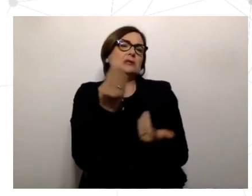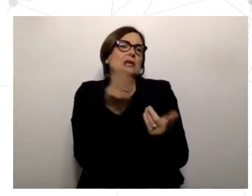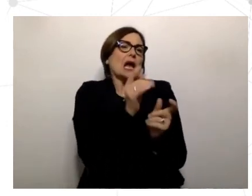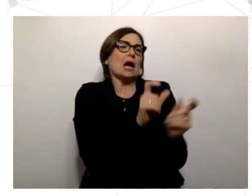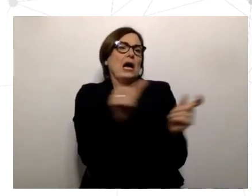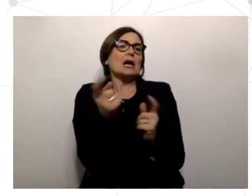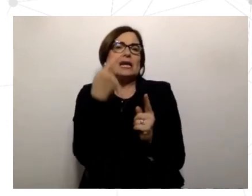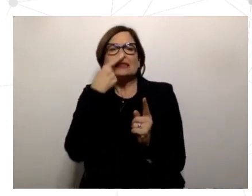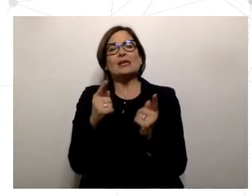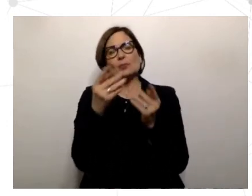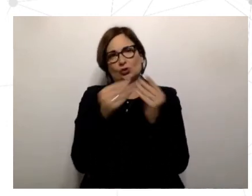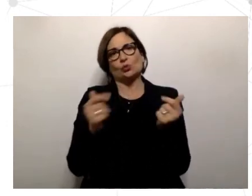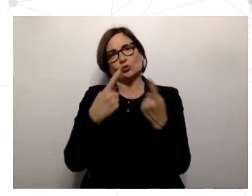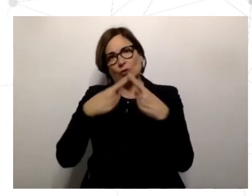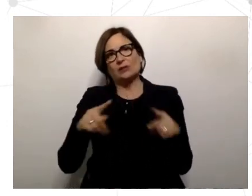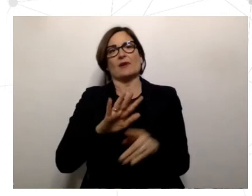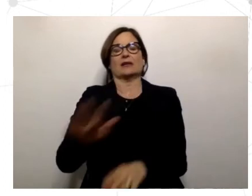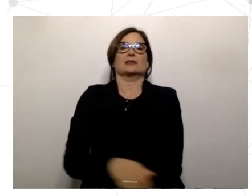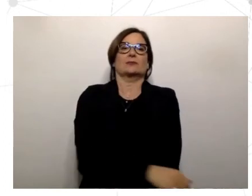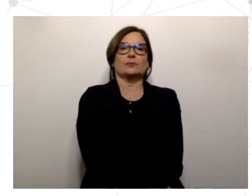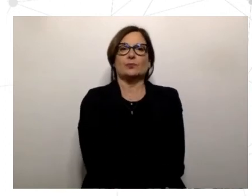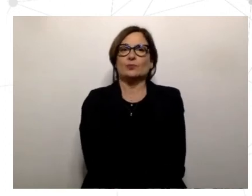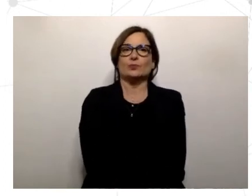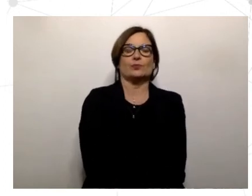questo tipo di soluzioni.